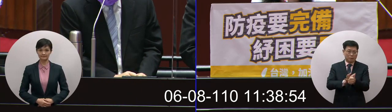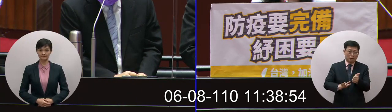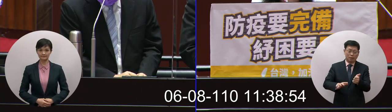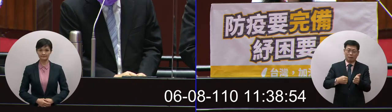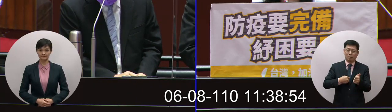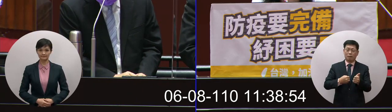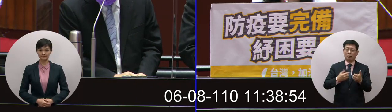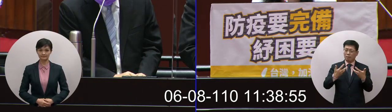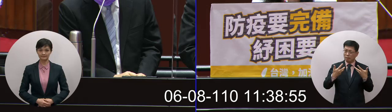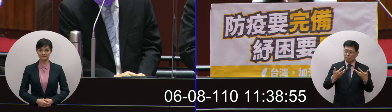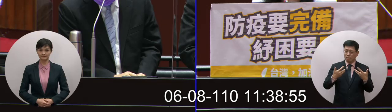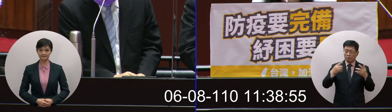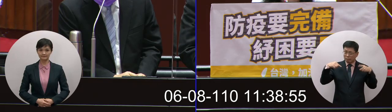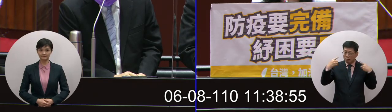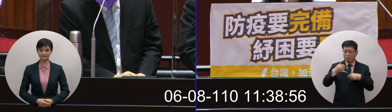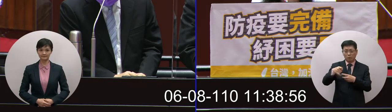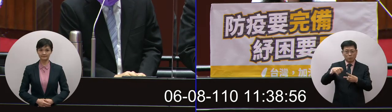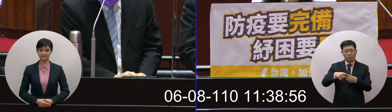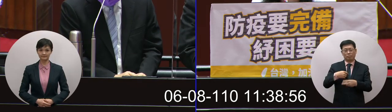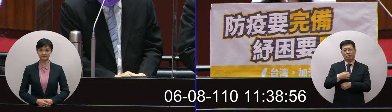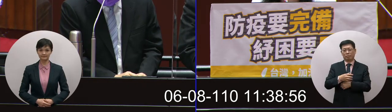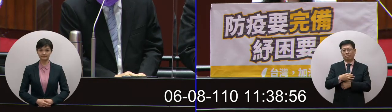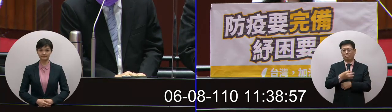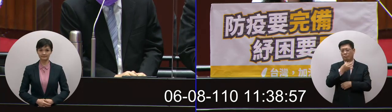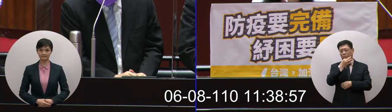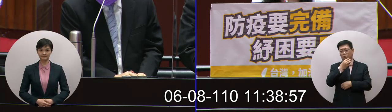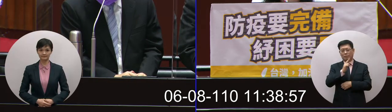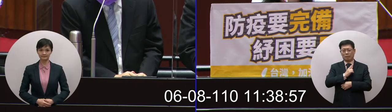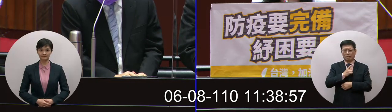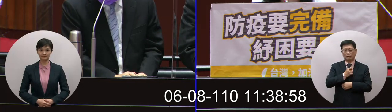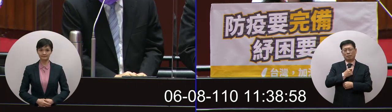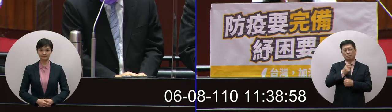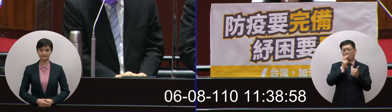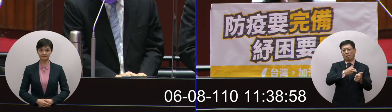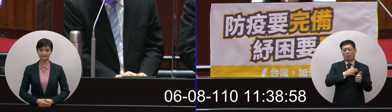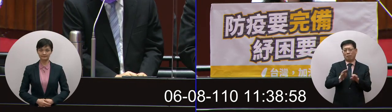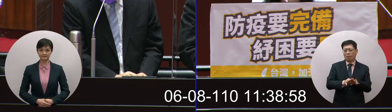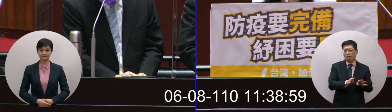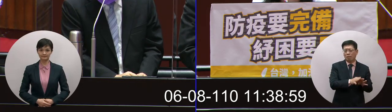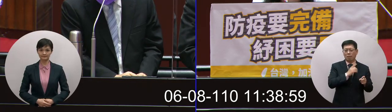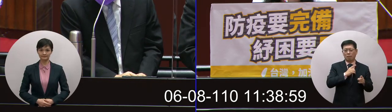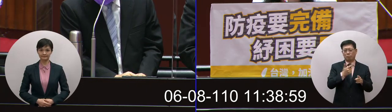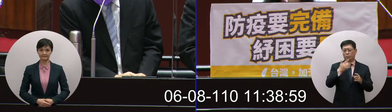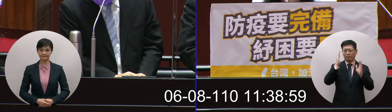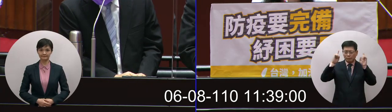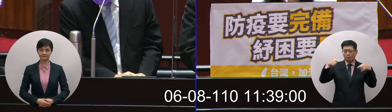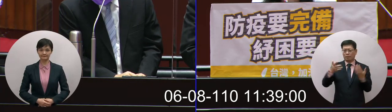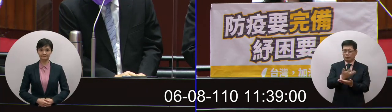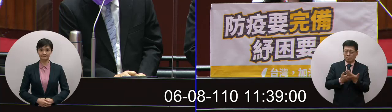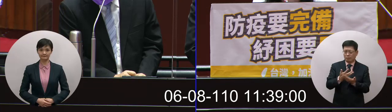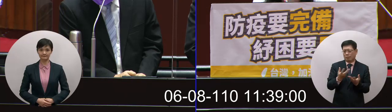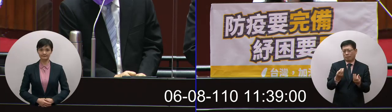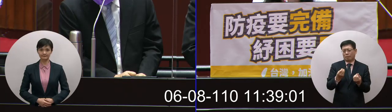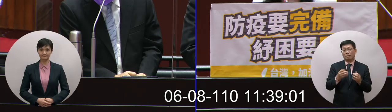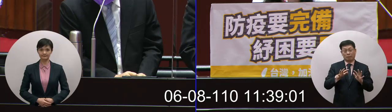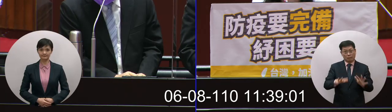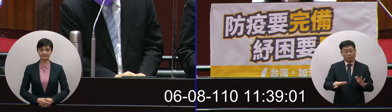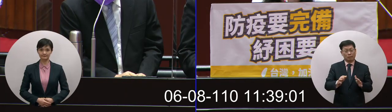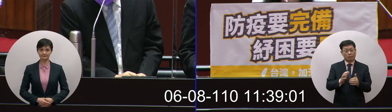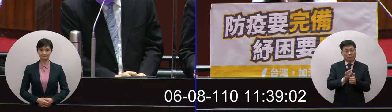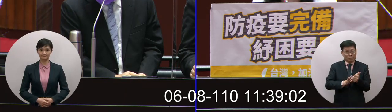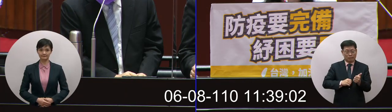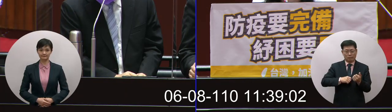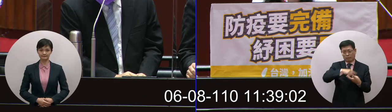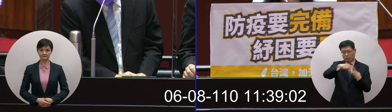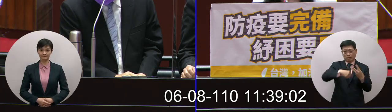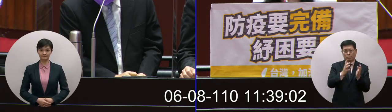下，所以导致很多时候员工其实会必须教职员工们必须被放无薪假，而且不是透过一个正常协商的方式，所以会看到现在目前的方案是三